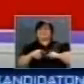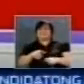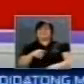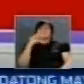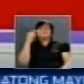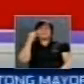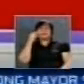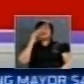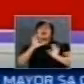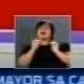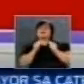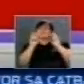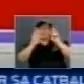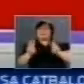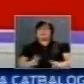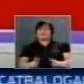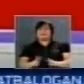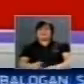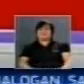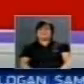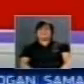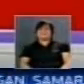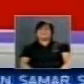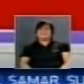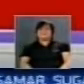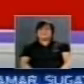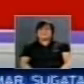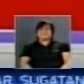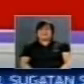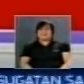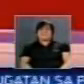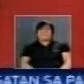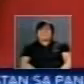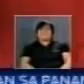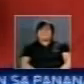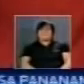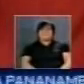Mark, kamusta panahon dyan at kamusta ang Sorsogon? Pasok, Mark.